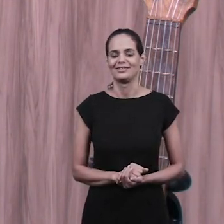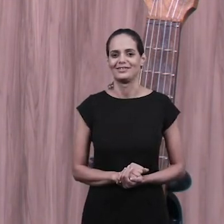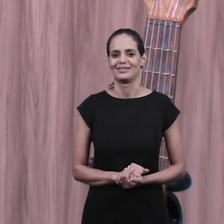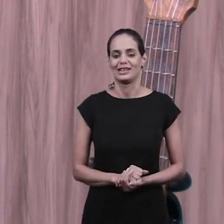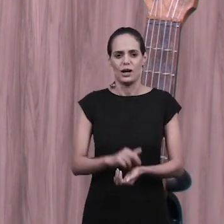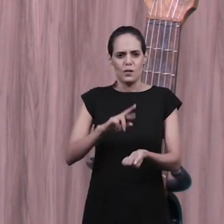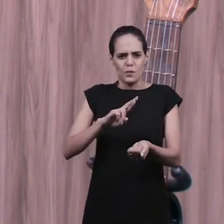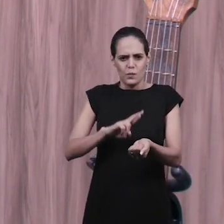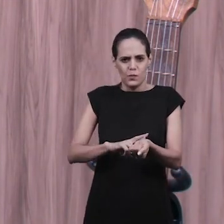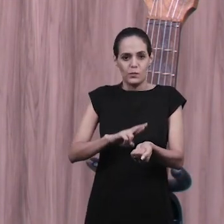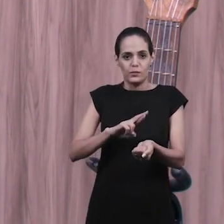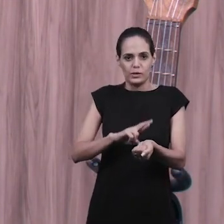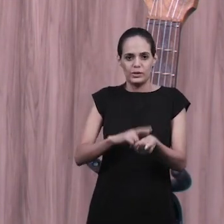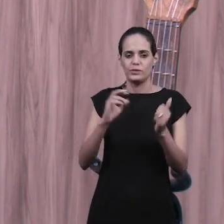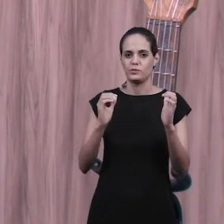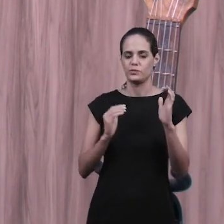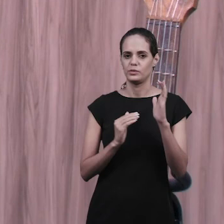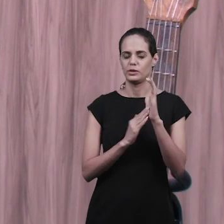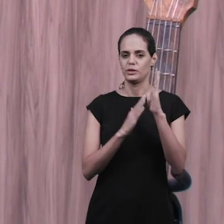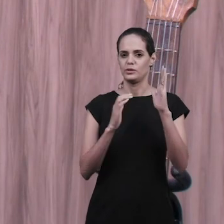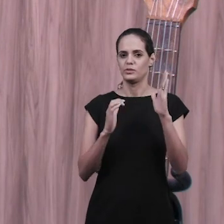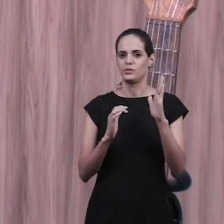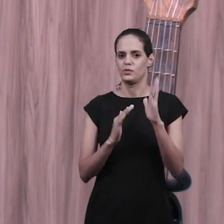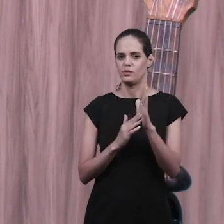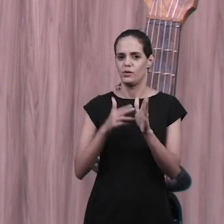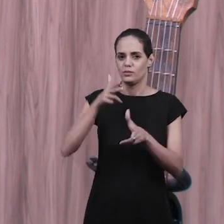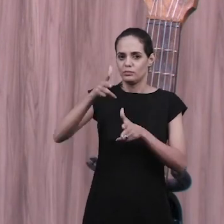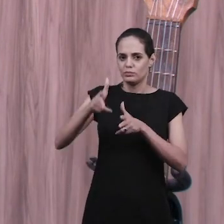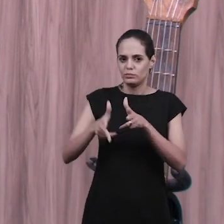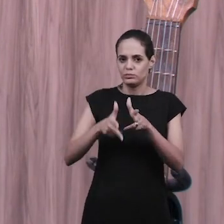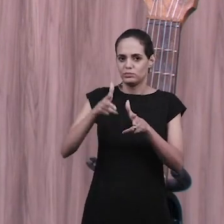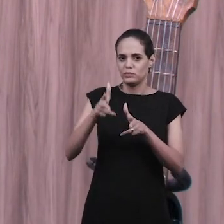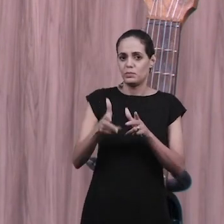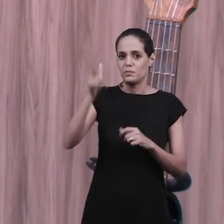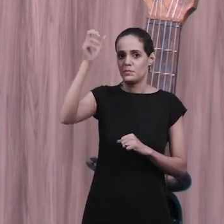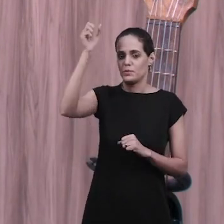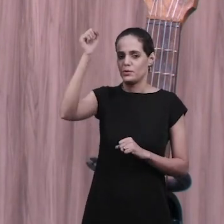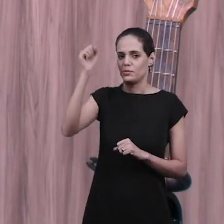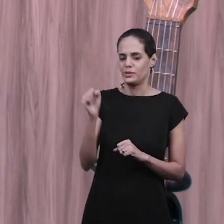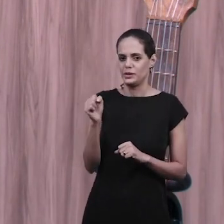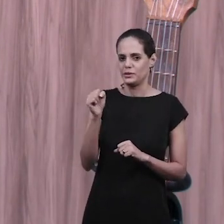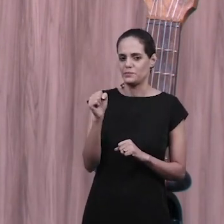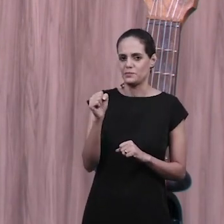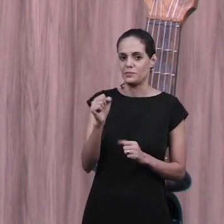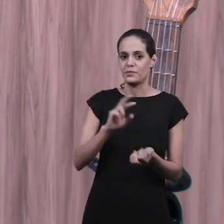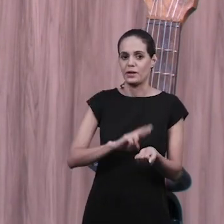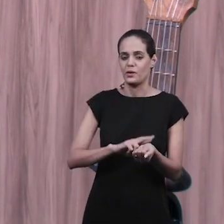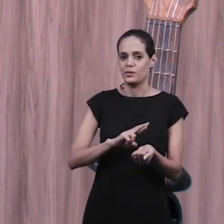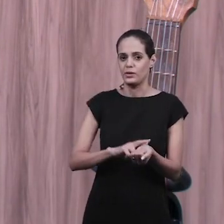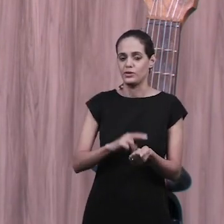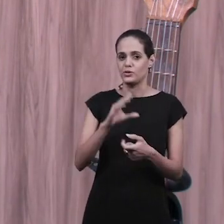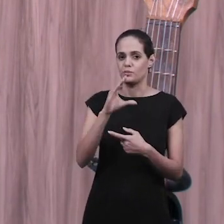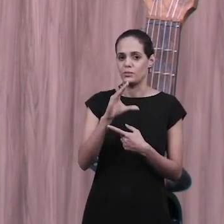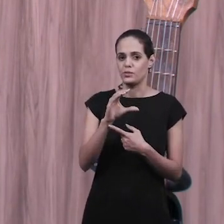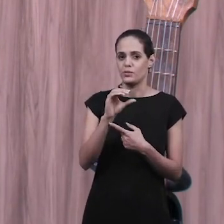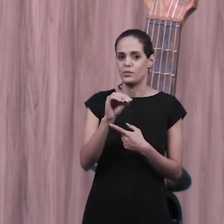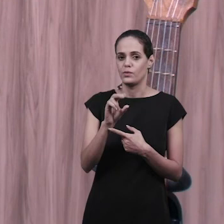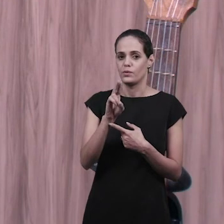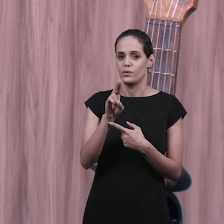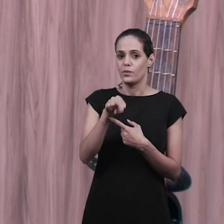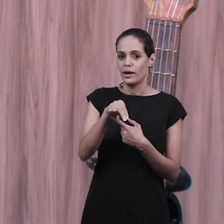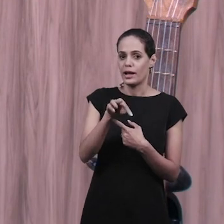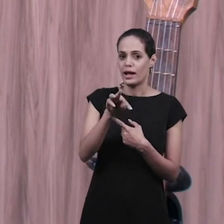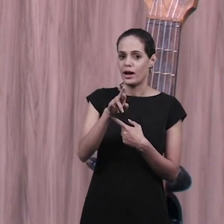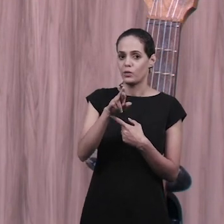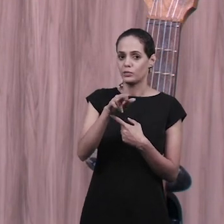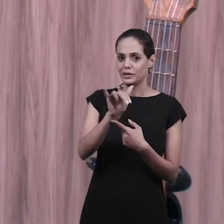Le rythme de cette louange dans l'Express Nous Voyageons, c'est le rythme country. Nous avons déjà appris ce